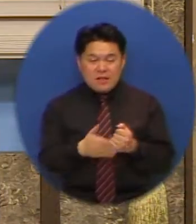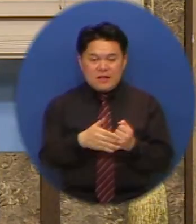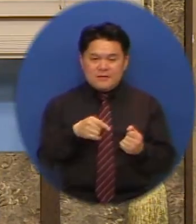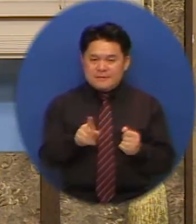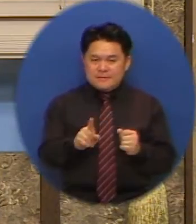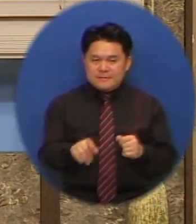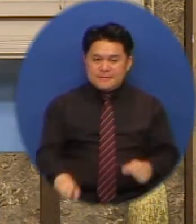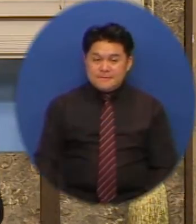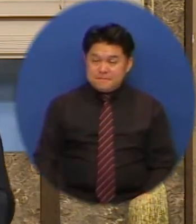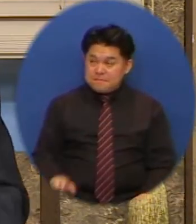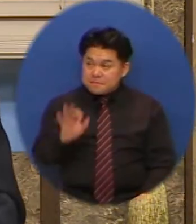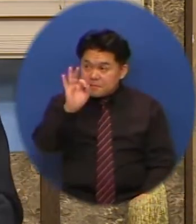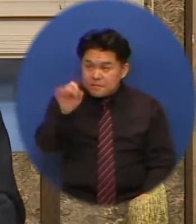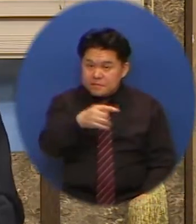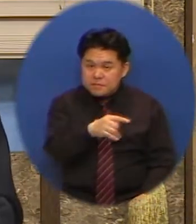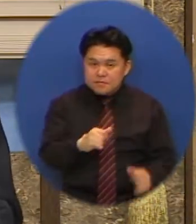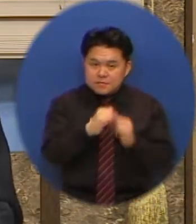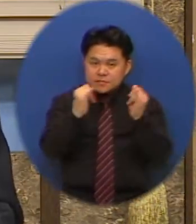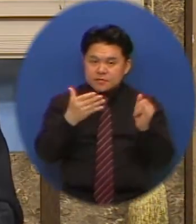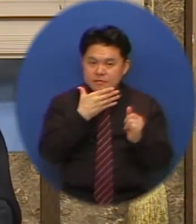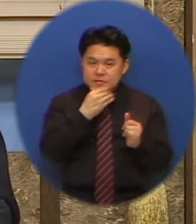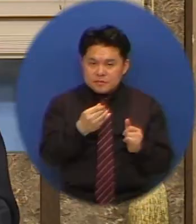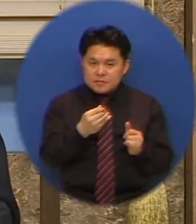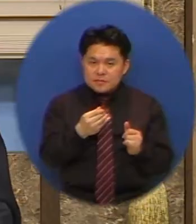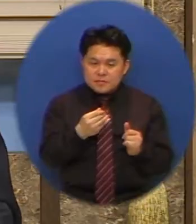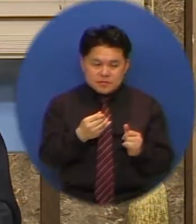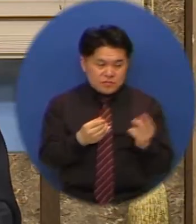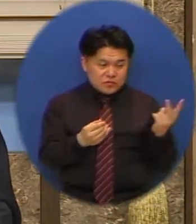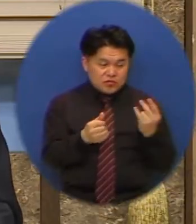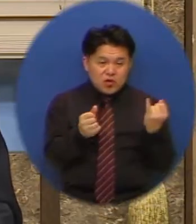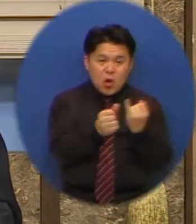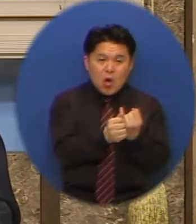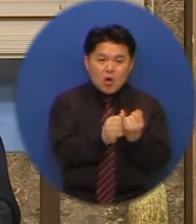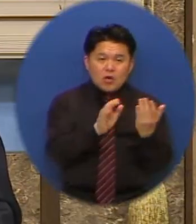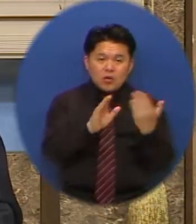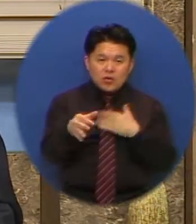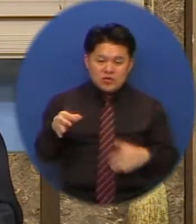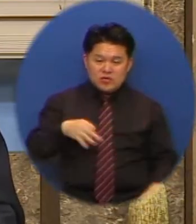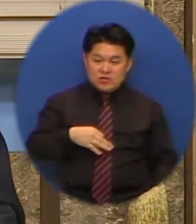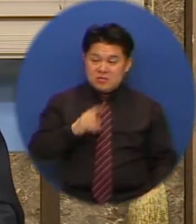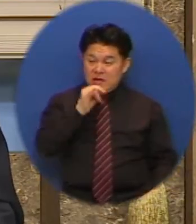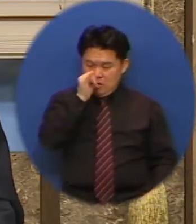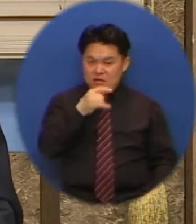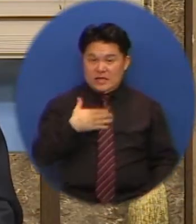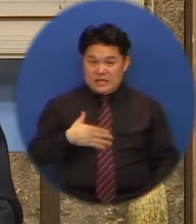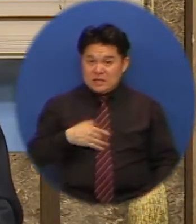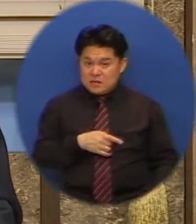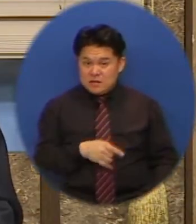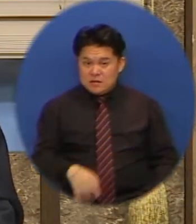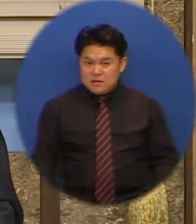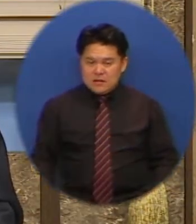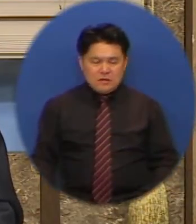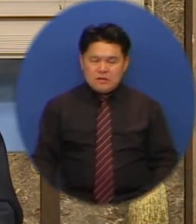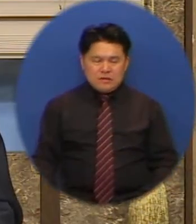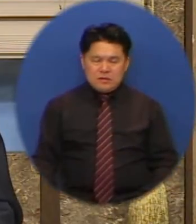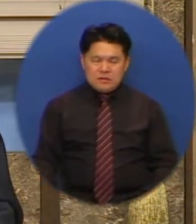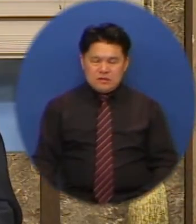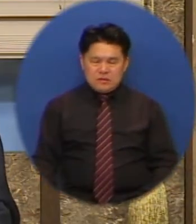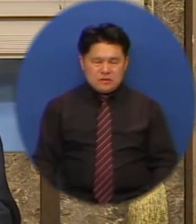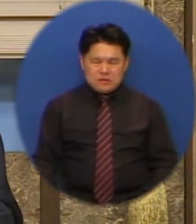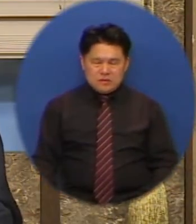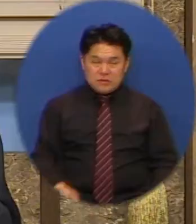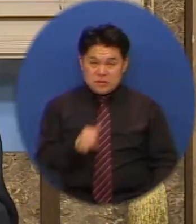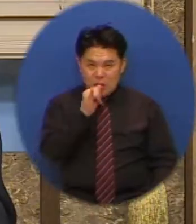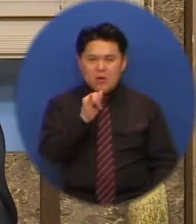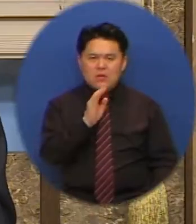뭐 잘 아시는 대로 전문 사회복지사 둘이 결혼하면 기초생활 네. 수급자가 된다는 얘기도 있죠. 얘기가 네.